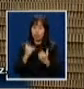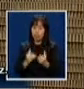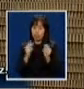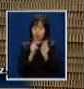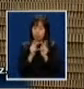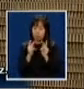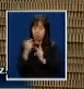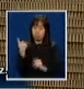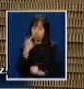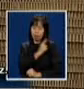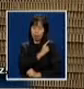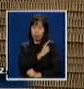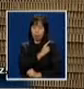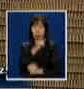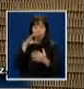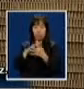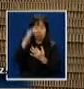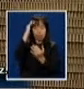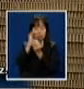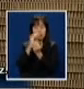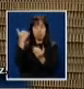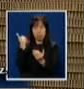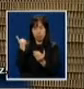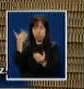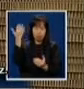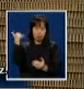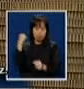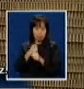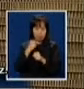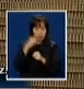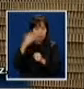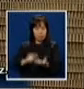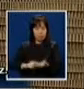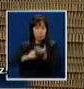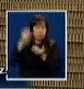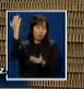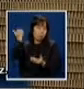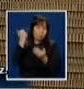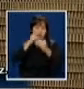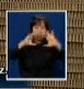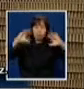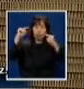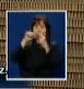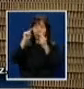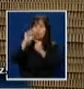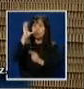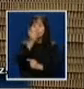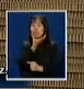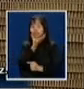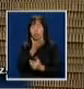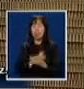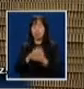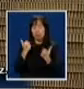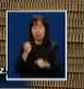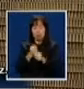จะเข้ามาดูแลในเรื่องนี้นะครับก็จะได้หยิบเอางานซึ่งเคยมีการนำเสนอตั้งแต่สมัยรัฐบาลของท่านพลเอกสุรยุทธ์นะครับแต่ว่า